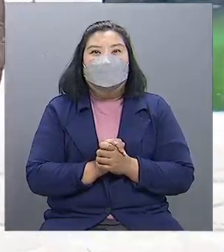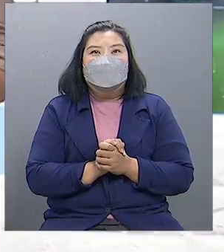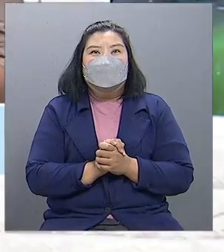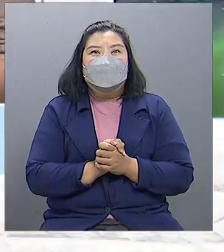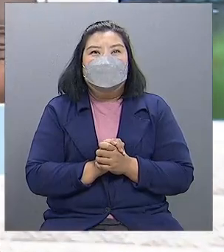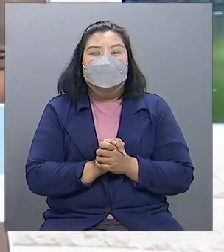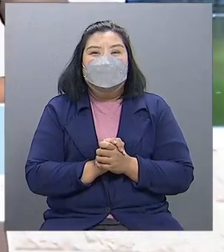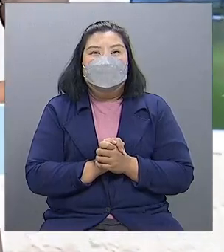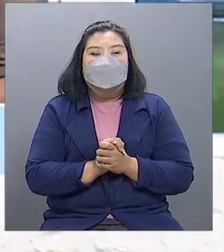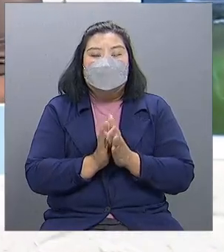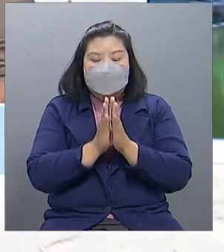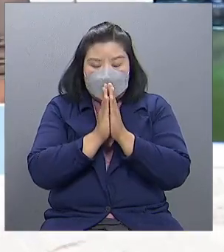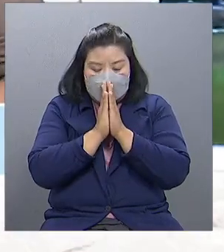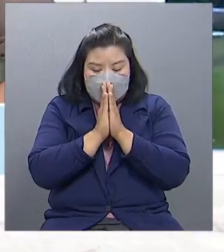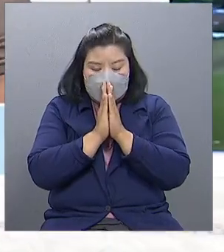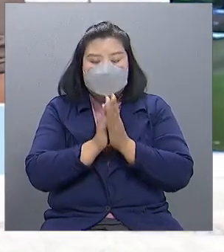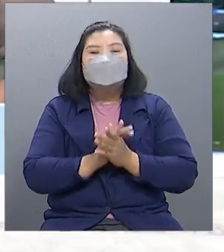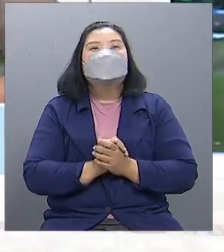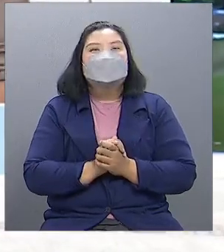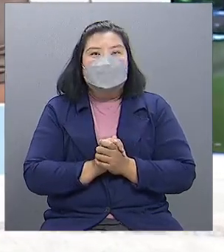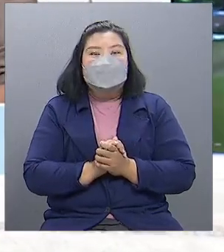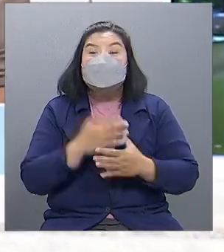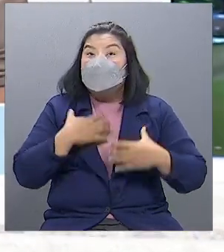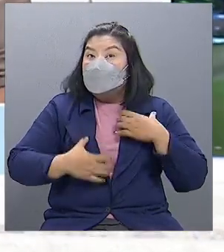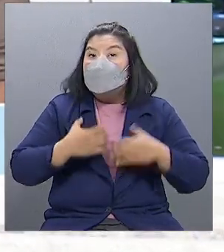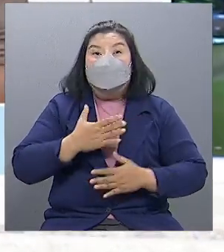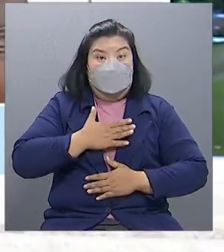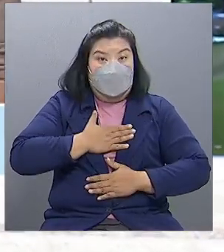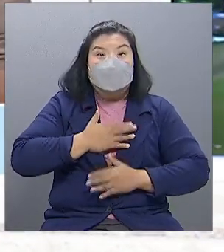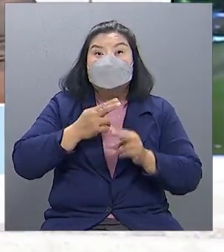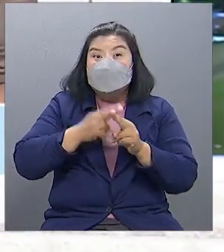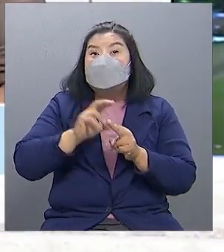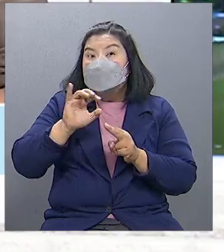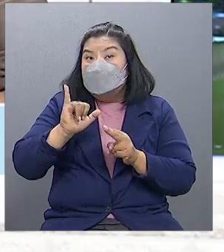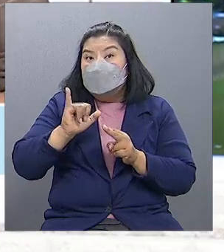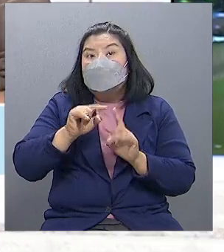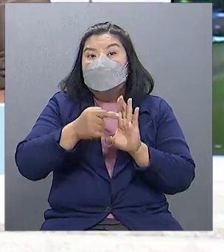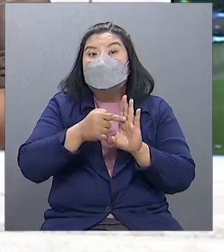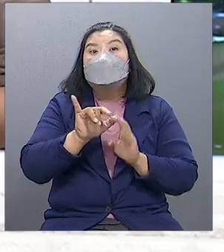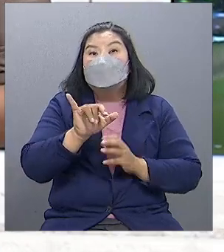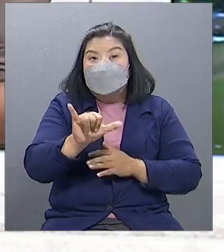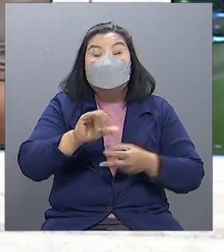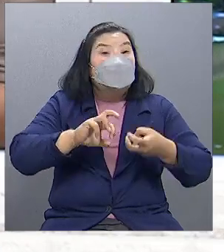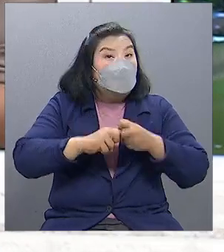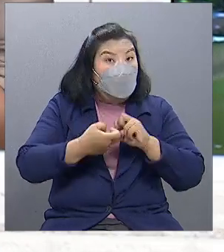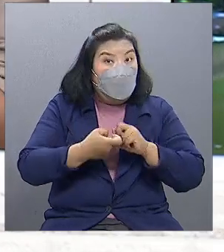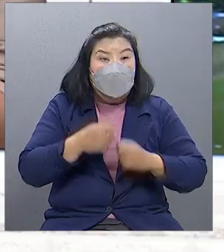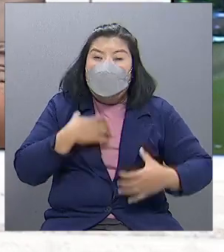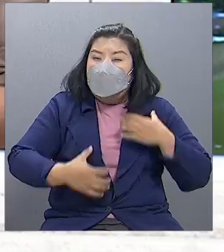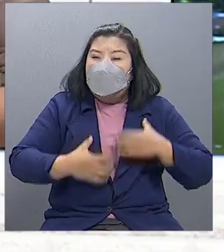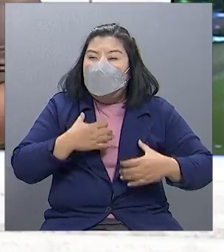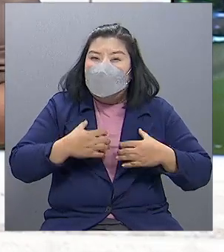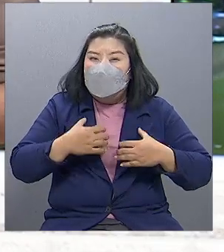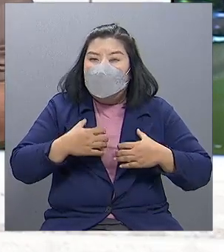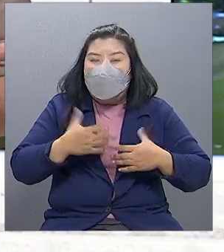สัดีค่ะ ร้องทุกรงป้ายนี้มาแล้วนะคะ อยู่กับยุยเปรยชาิกรุณานนค่ะใครมีปัหาเดืดเ้ร้ใจเรองใล้ตัวสาธารณุประ